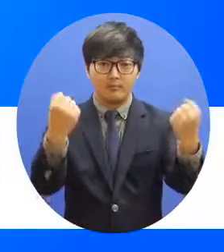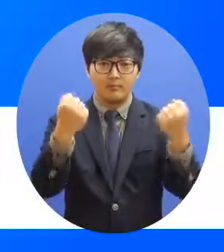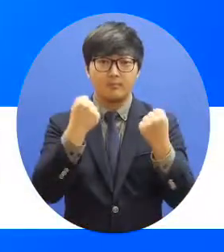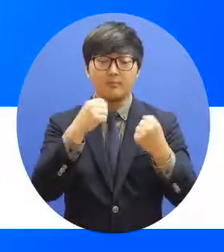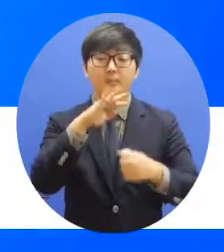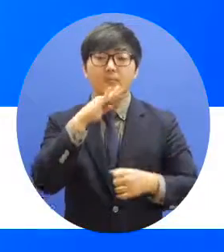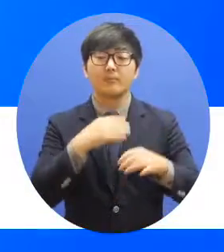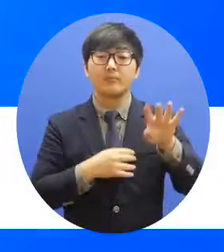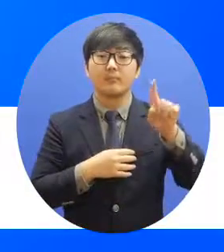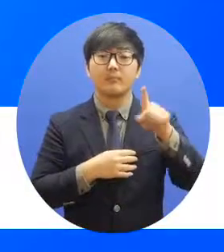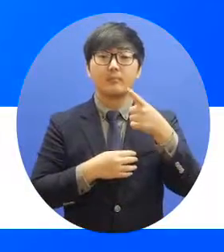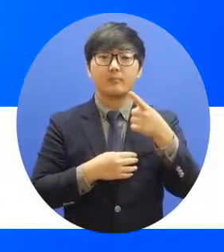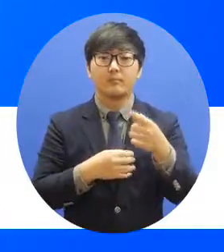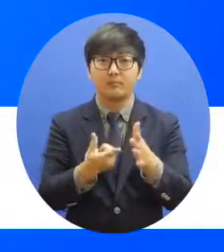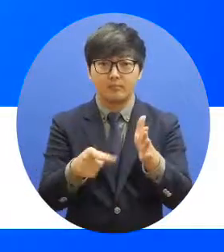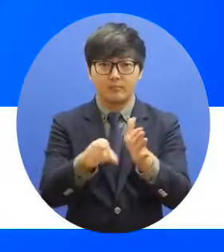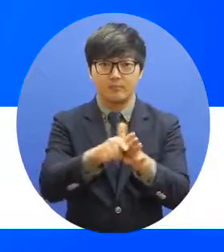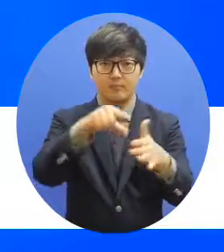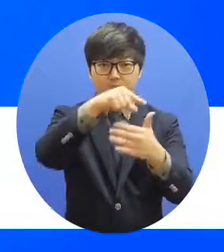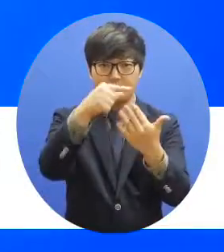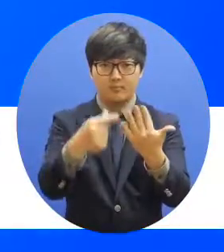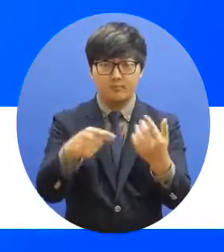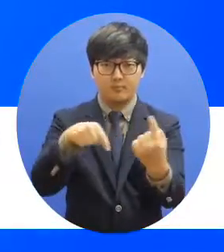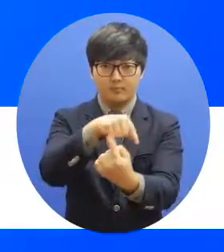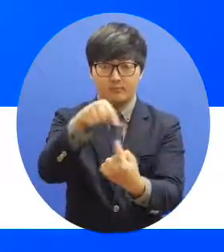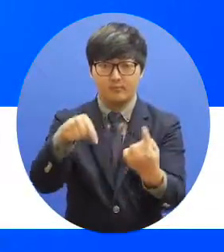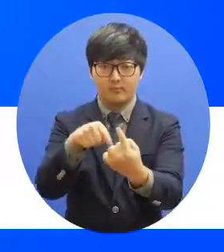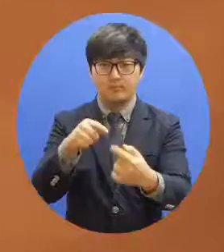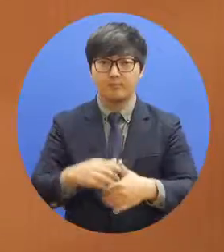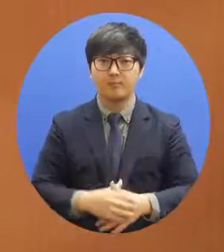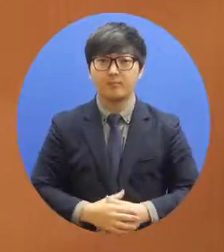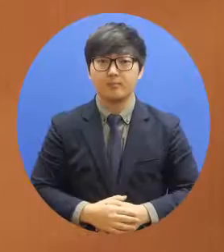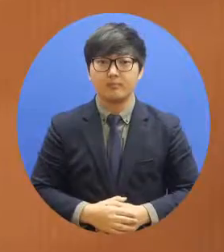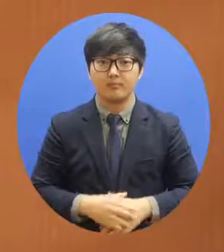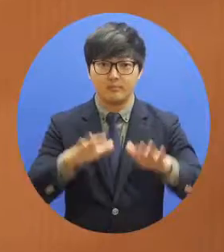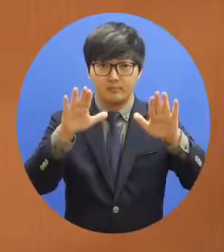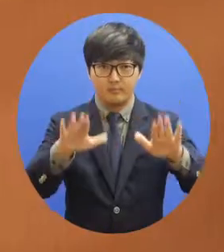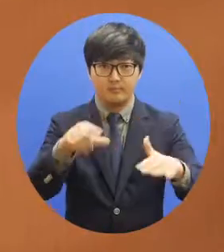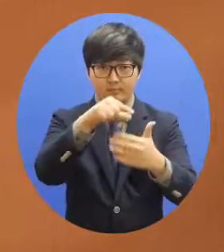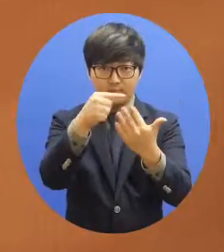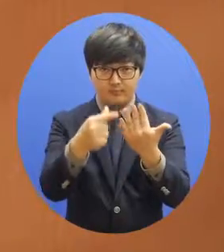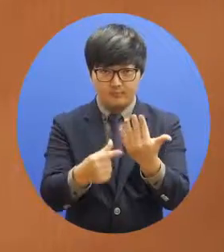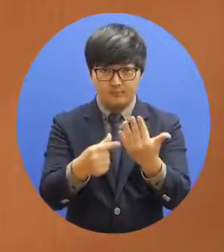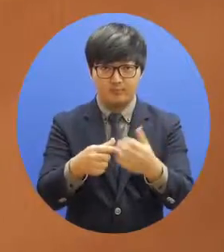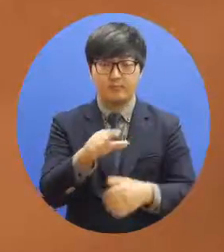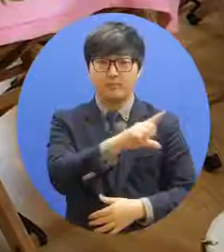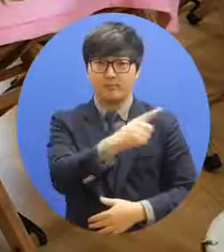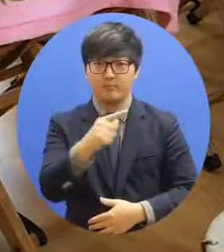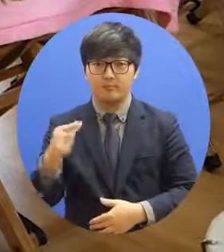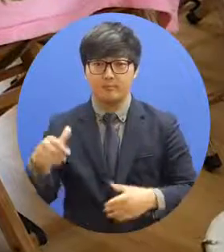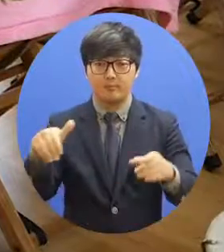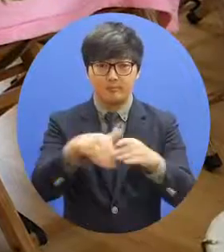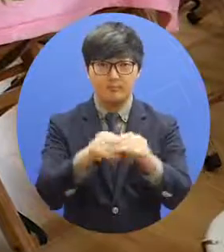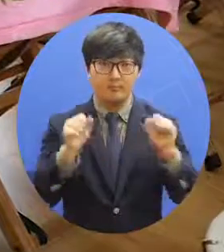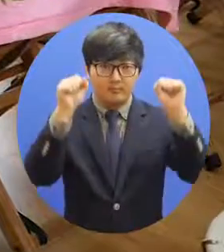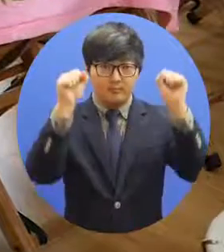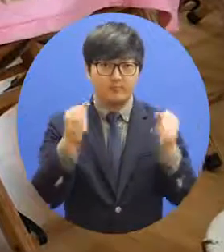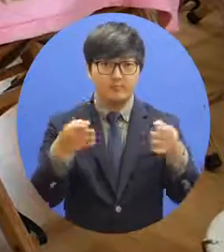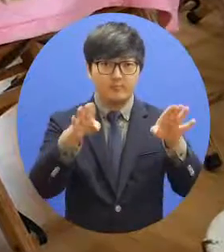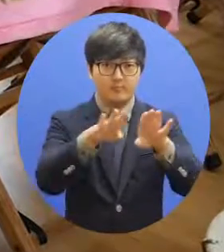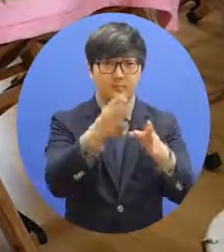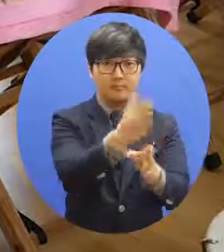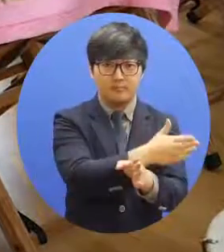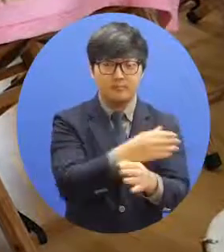건강 100세를 위한 노년운동 건강 프로그램이 운영됩니다. 이번 프로그램은 각종 문화 체육